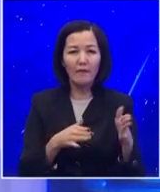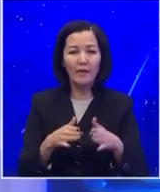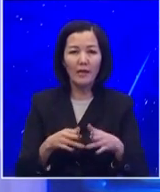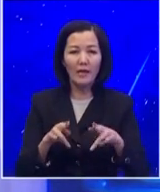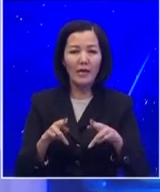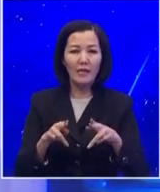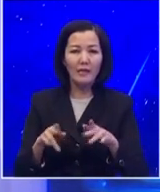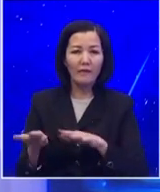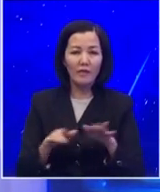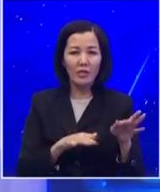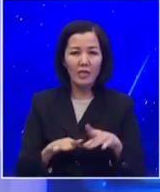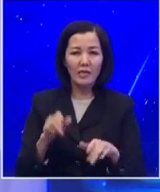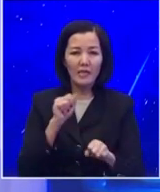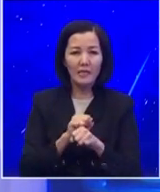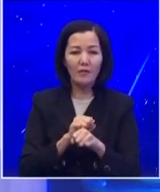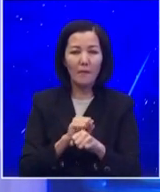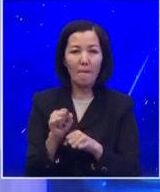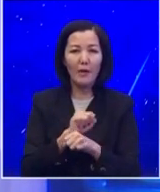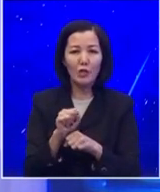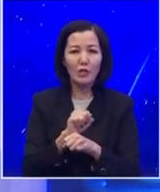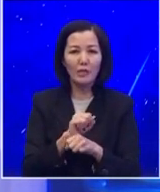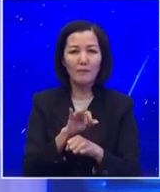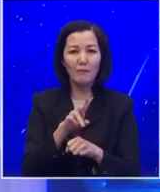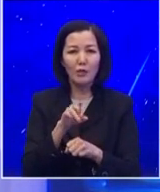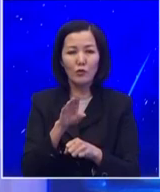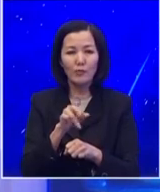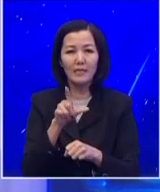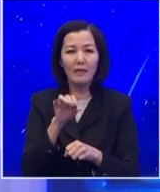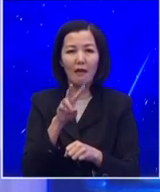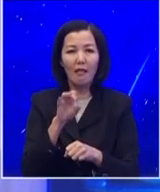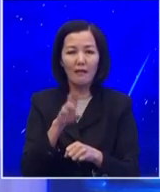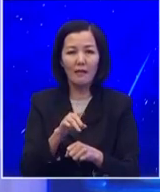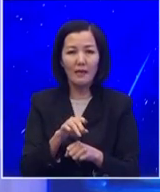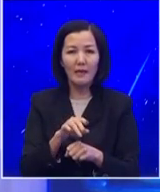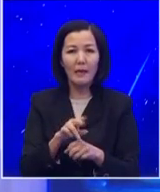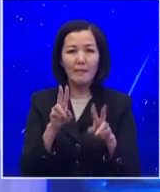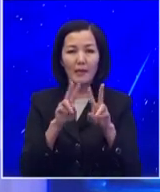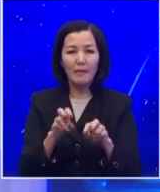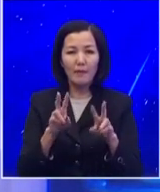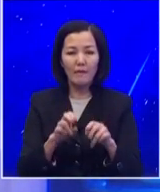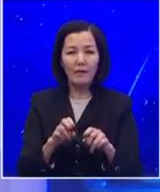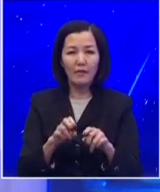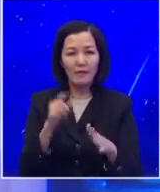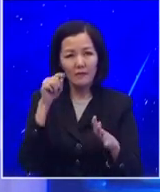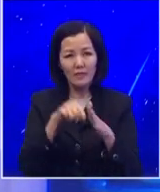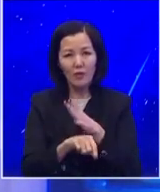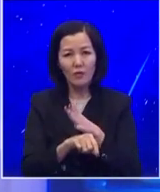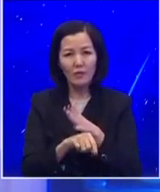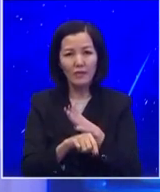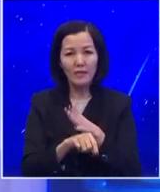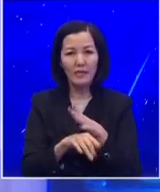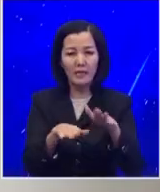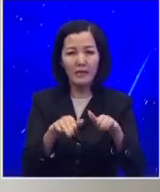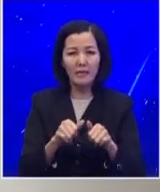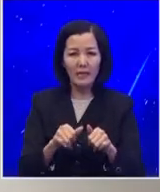правил дорожного движения остановлена автомашина Mitsubishi Galant. При проверке автосалона